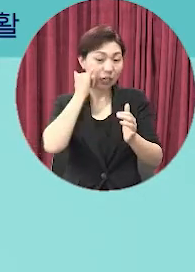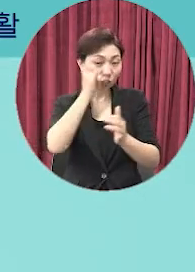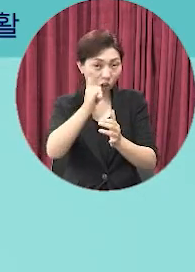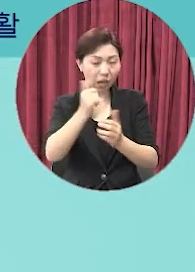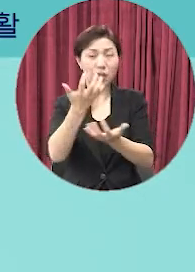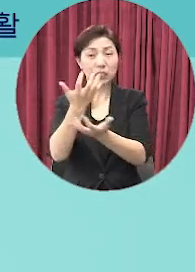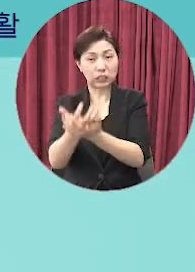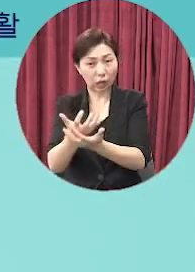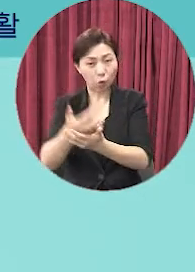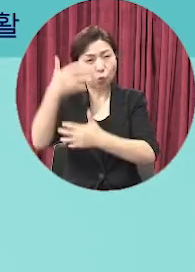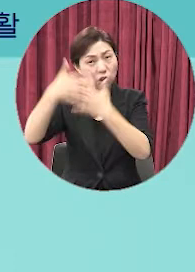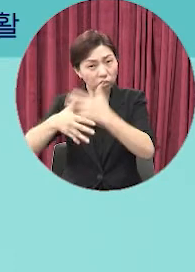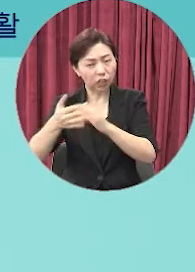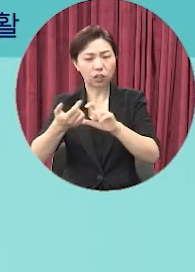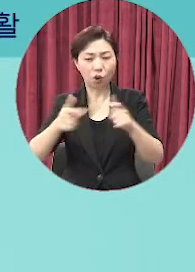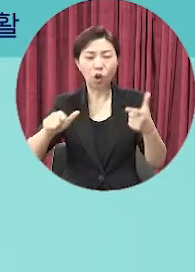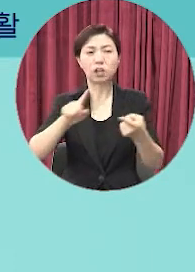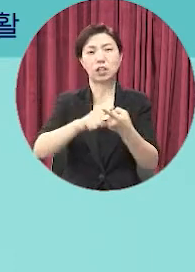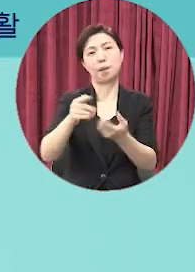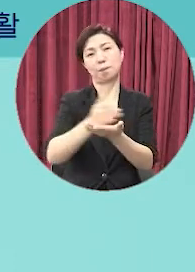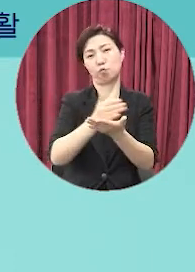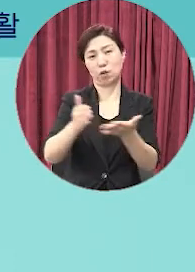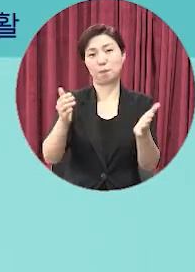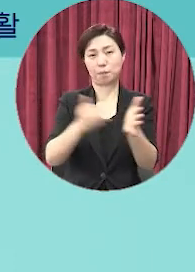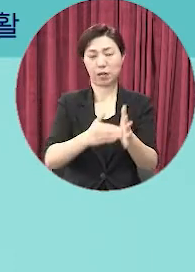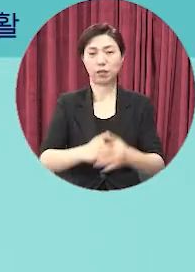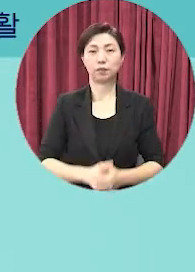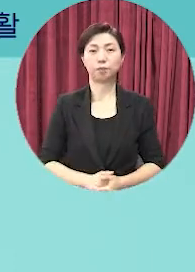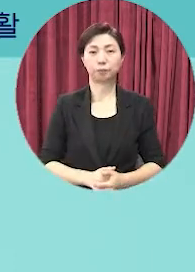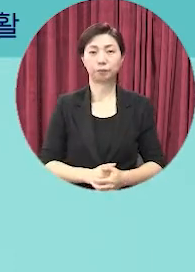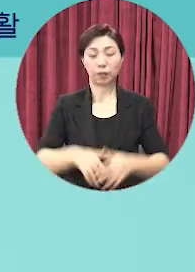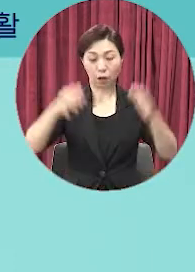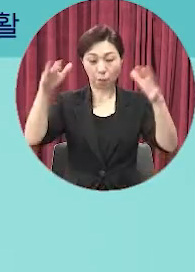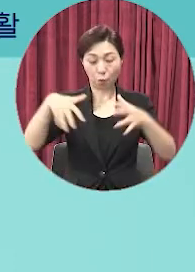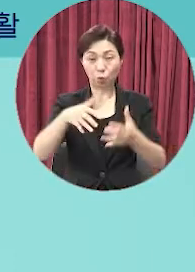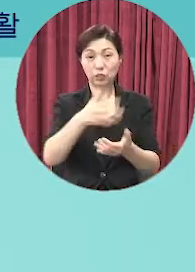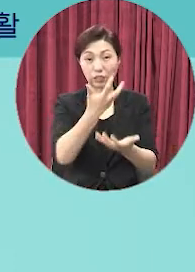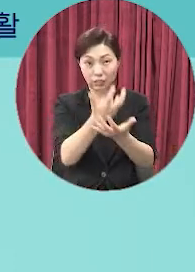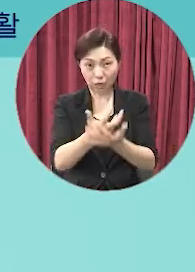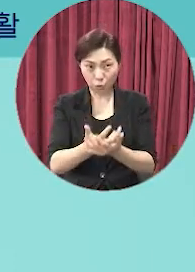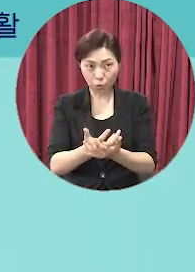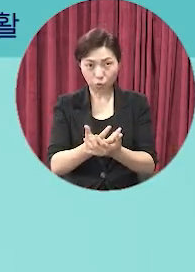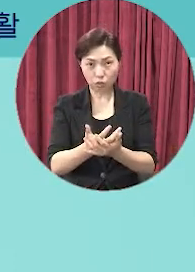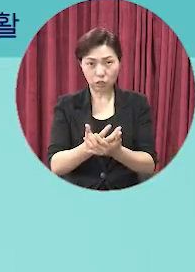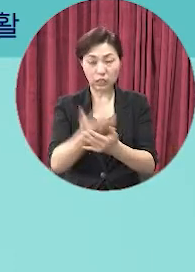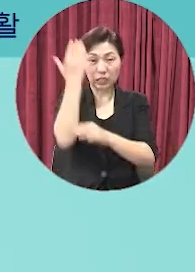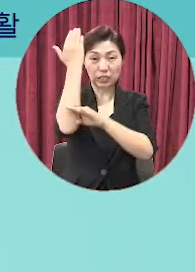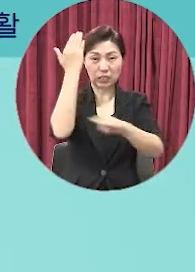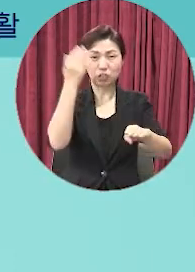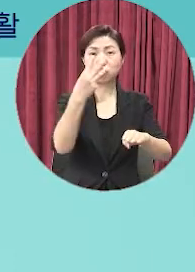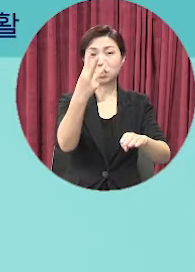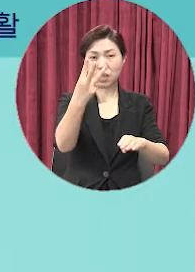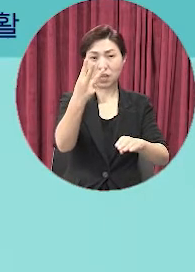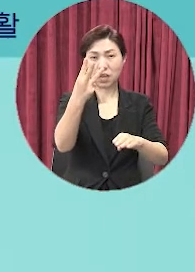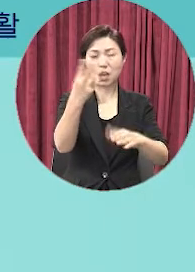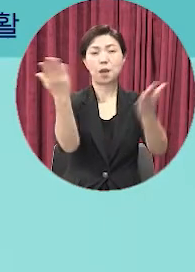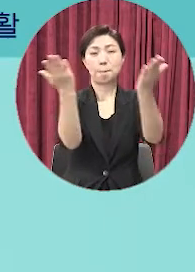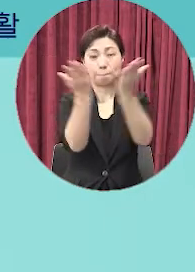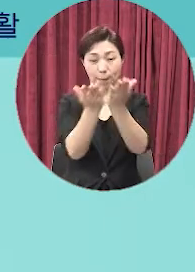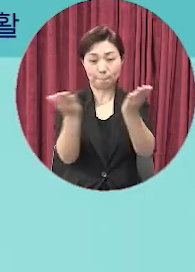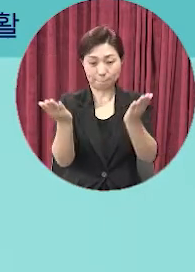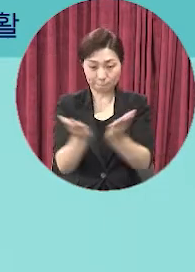그래서 이러한 조사된 자료들을 아까 말씀드린 세 가지 축에 매핑을 해보았을